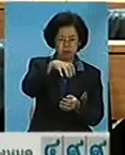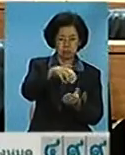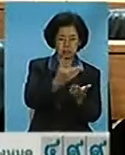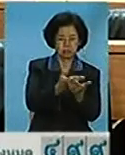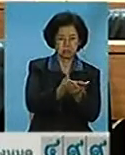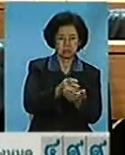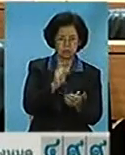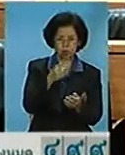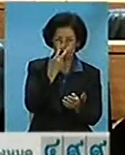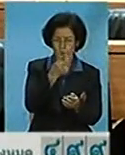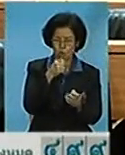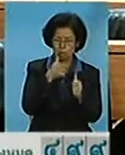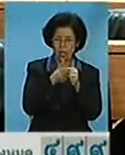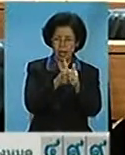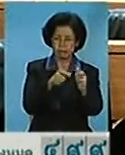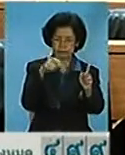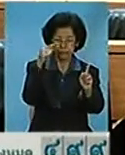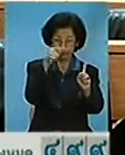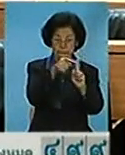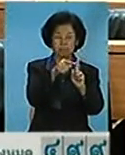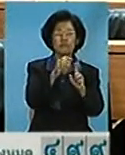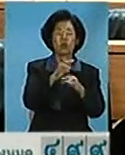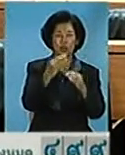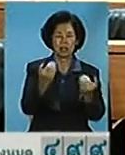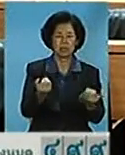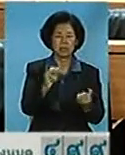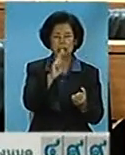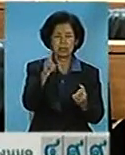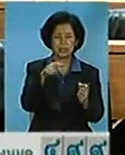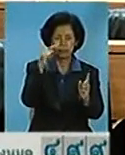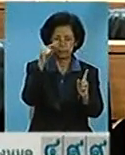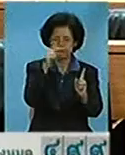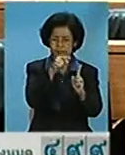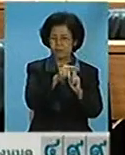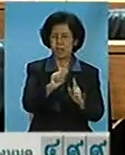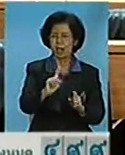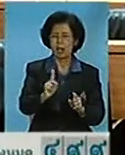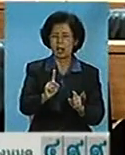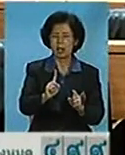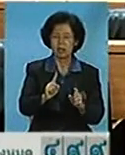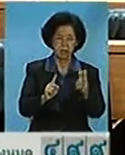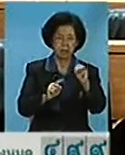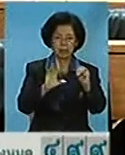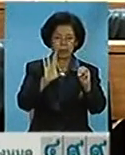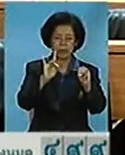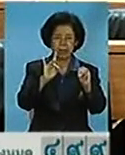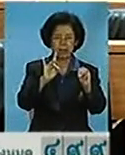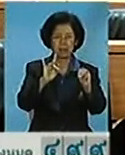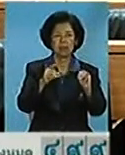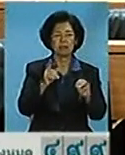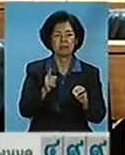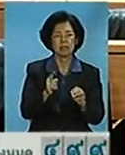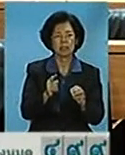ค์ว่าวันนี้เราจะใช้เงินเพื่อวัตถุประสงค์ใดในมาตรา8จึงเป็นมาตราที่เรียก